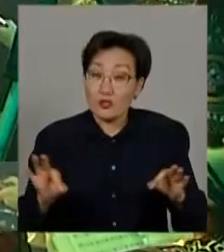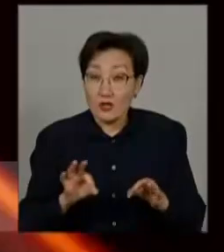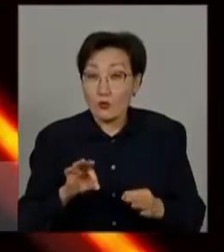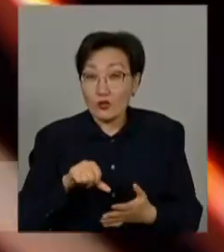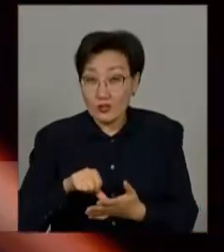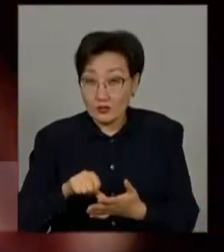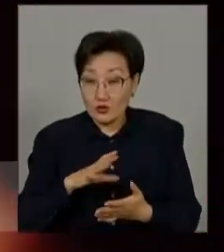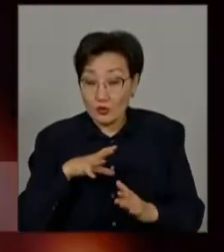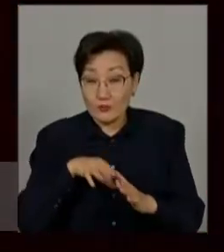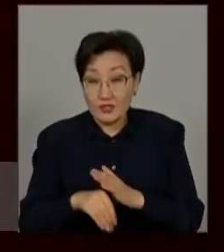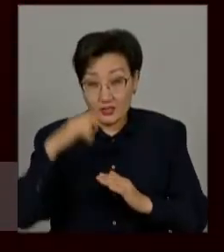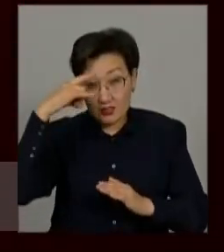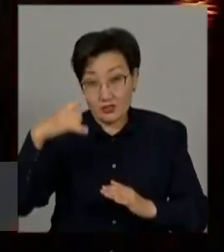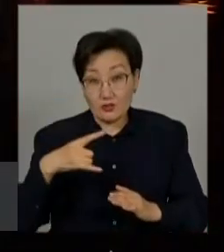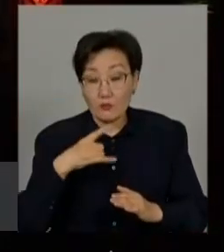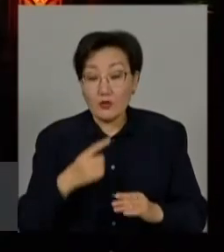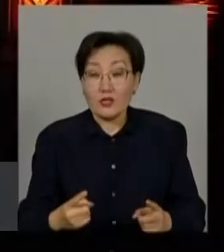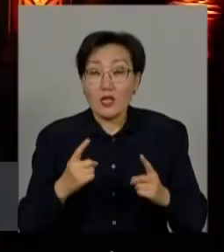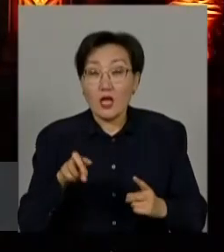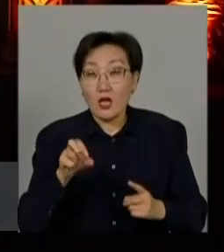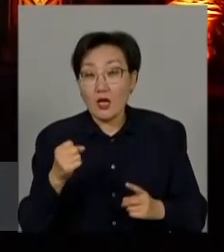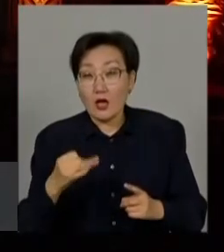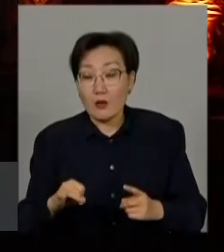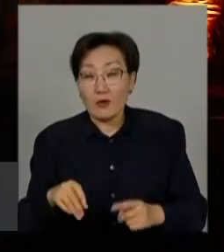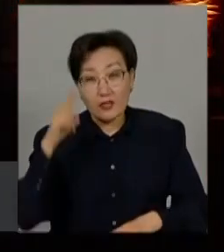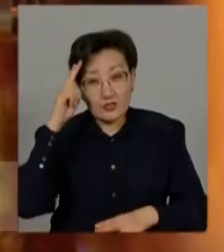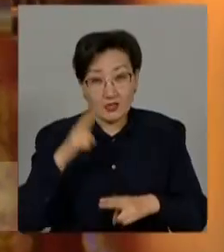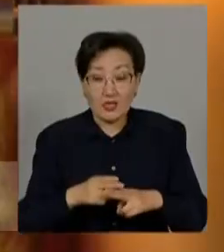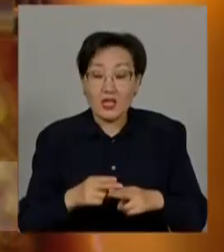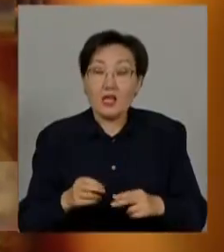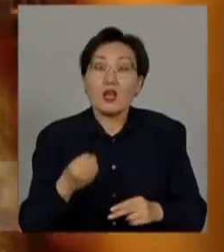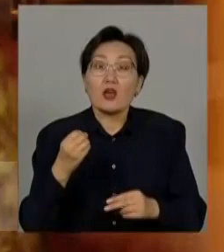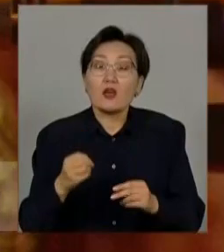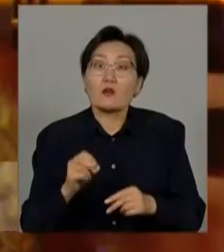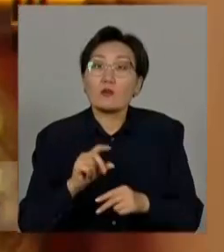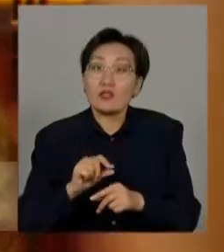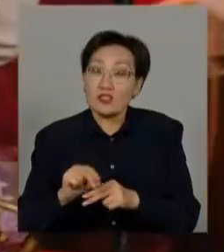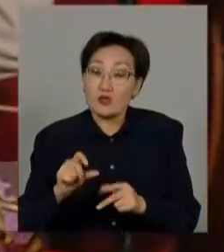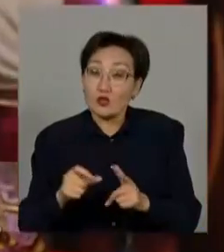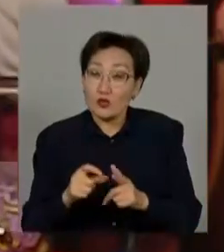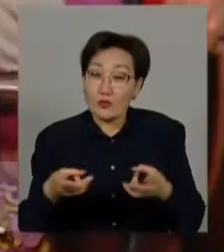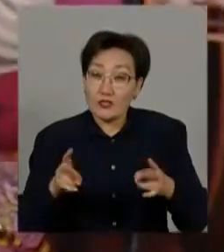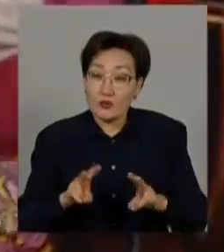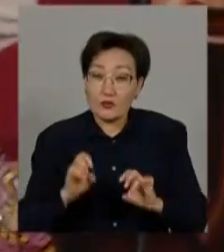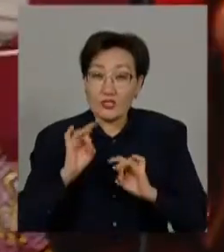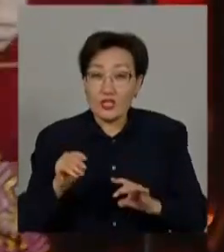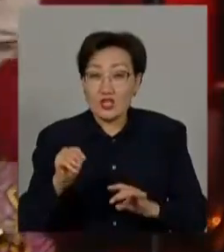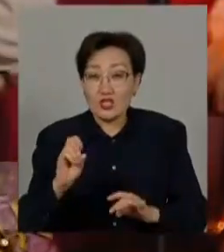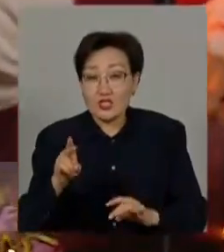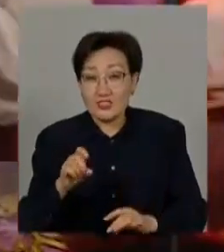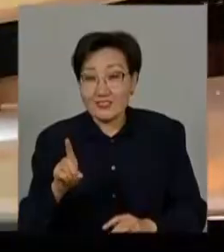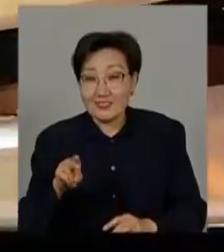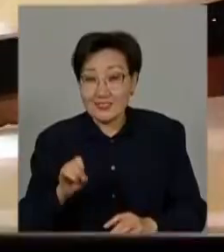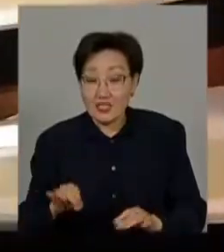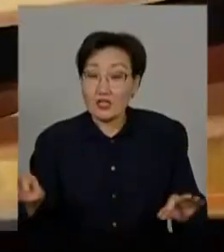орындалды. Соның ішінде қазақтың ірілері, Абайдың інілері деген қара сөзі қалған үш арысы, халыққа кеңінен танылған Жезгиік әндерді